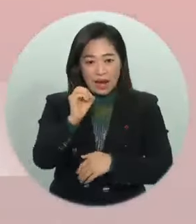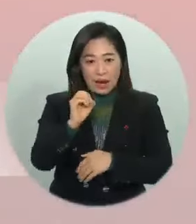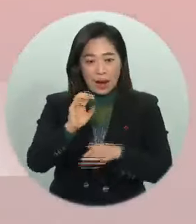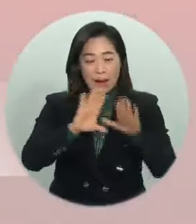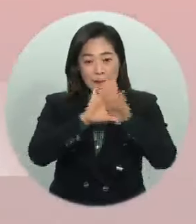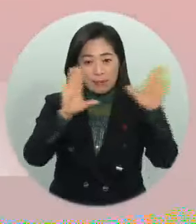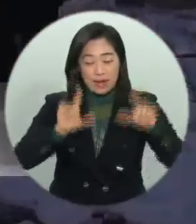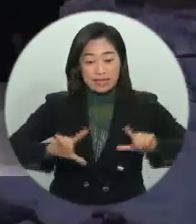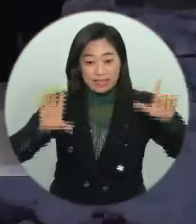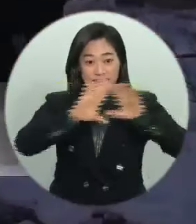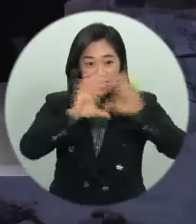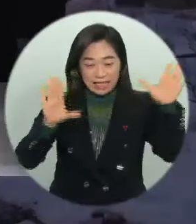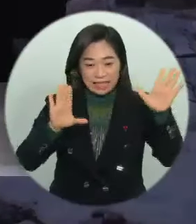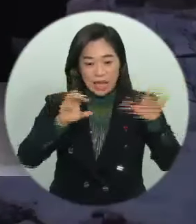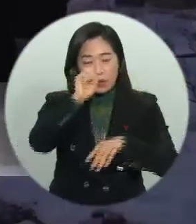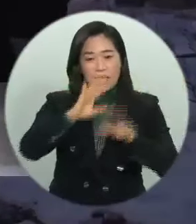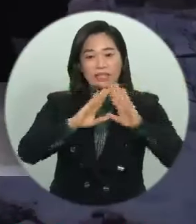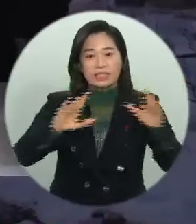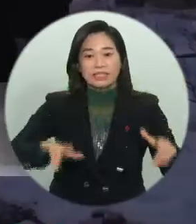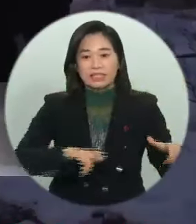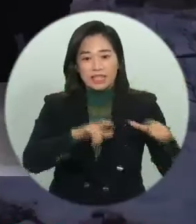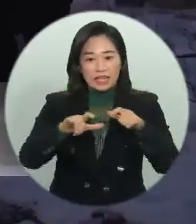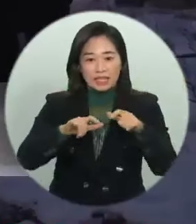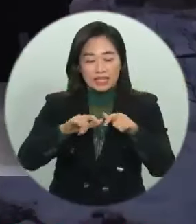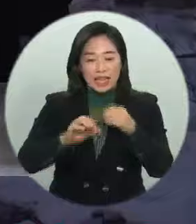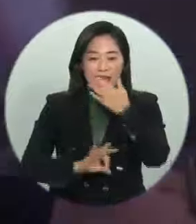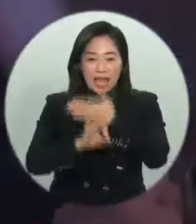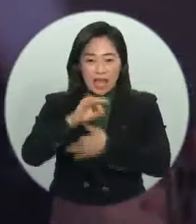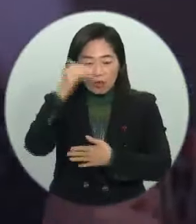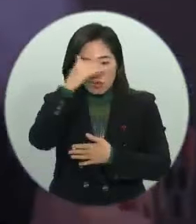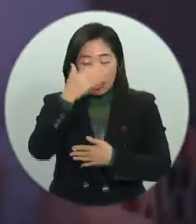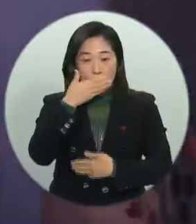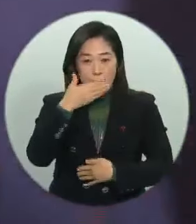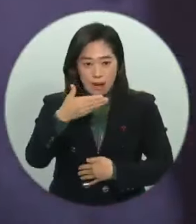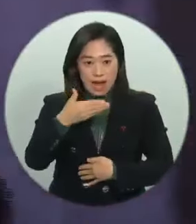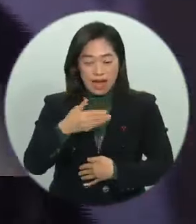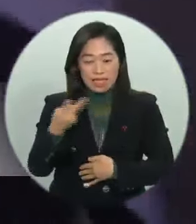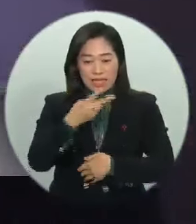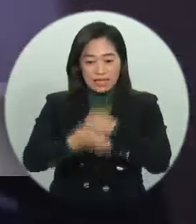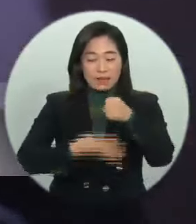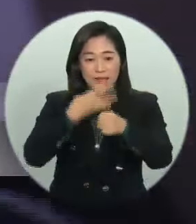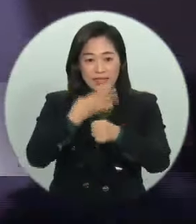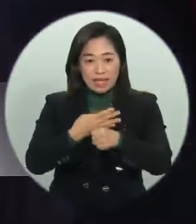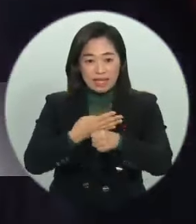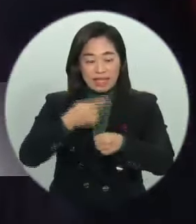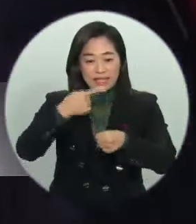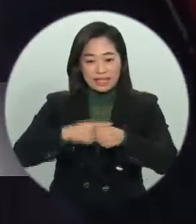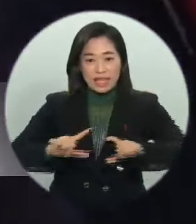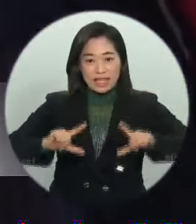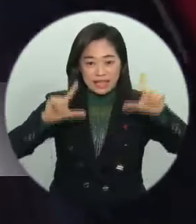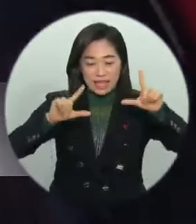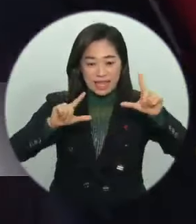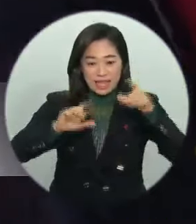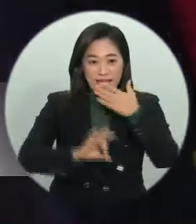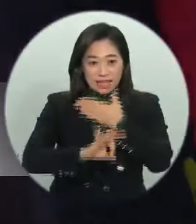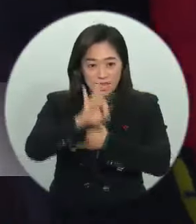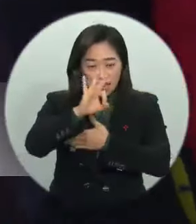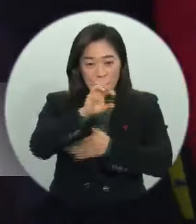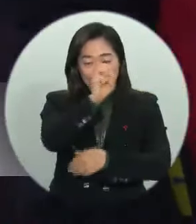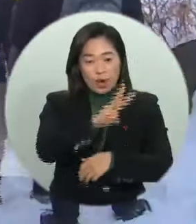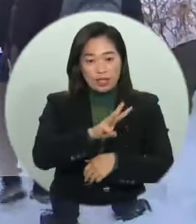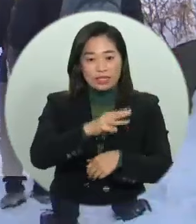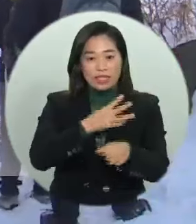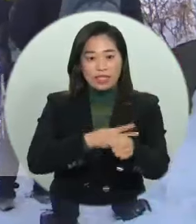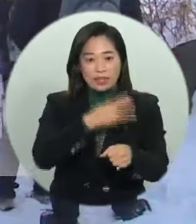날씨를 보여 광주 전남 대부분 지역에서 해맞이가 가능할 것으로 보입니다. 2024년의 첫 해가 뜨는 시각은 광주 오전 7시